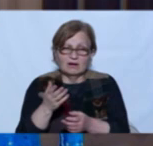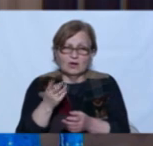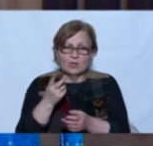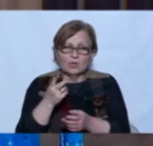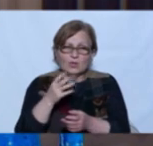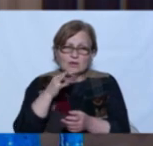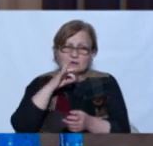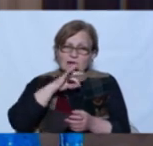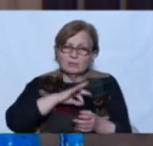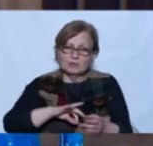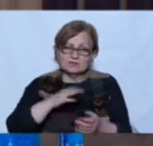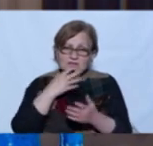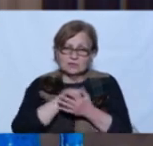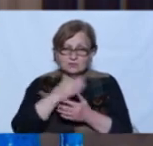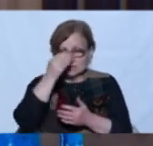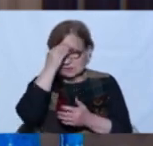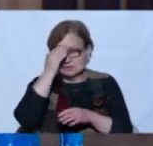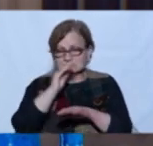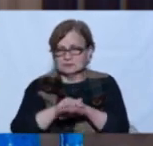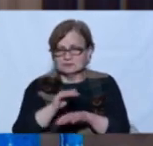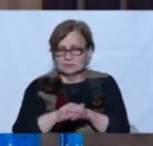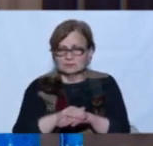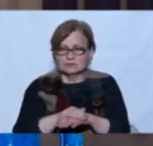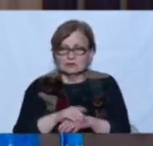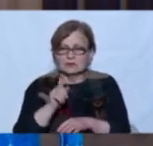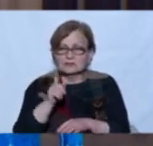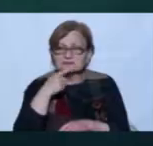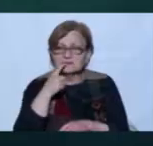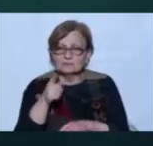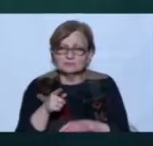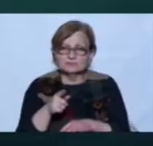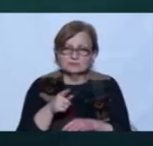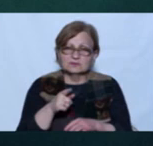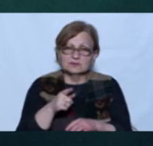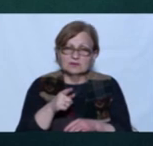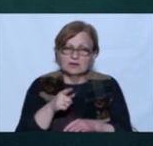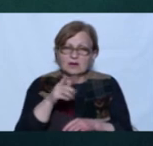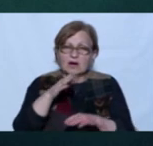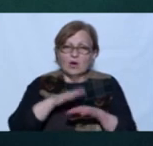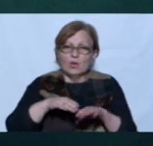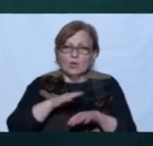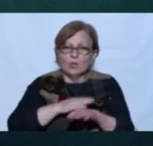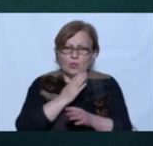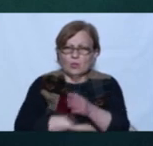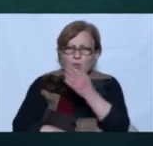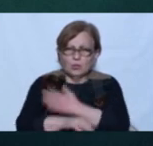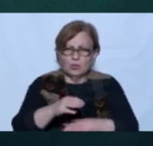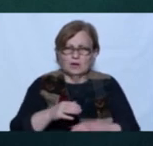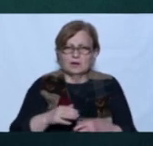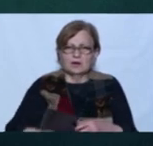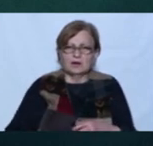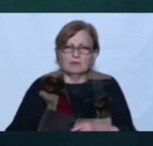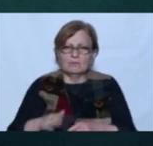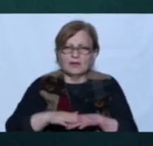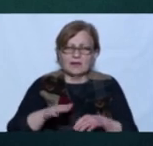გამოიყენა საკუთარი ასრის დასასაბუთებლად. ნახეთ, როგორი მაგალითი მოაქვს. უხელო ადამიანები ხშირად ფეხით შჭრიან